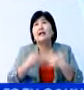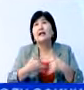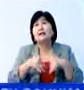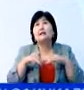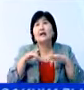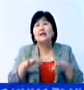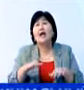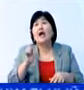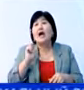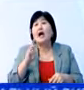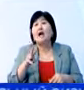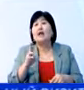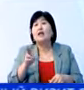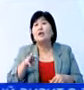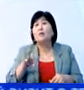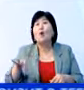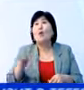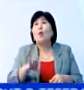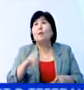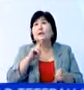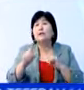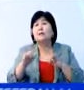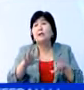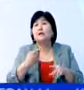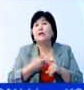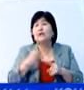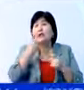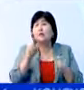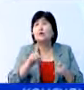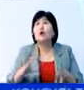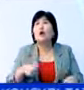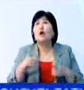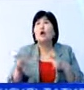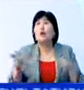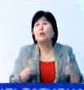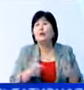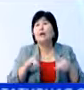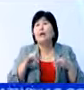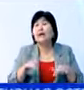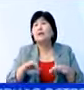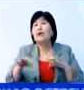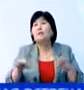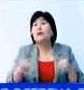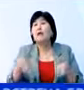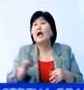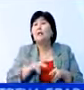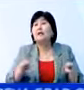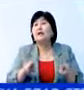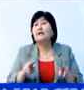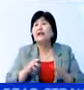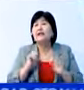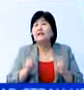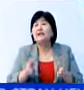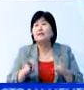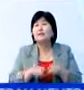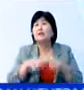стартапами. Аким области в своем выступлении на форуме сообщил о том, что подготовленный концепт и проект межправительственного соглашения по